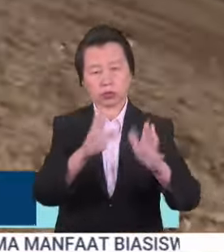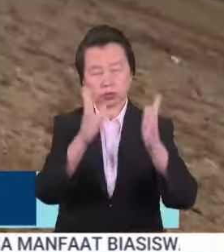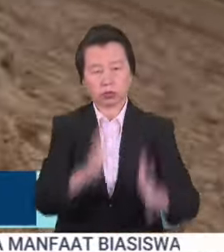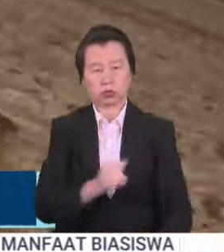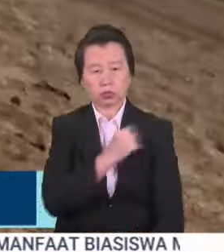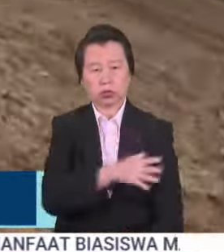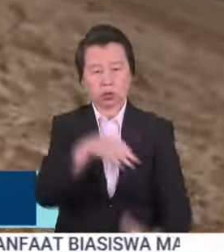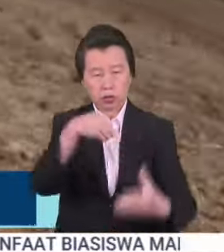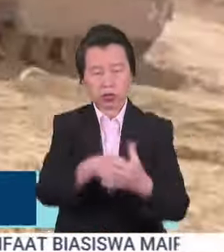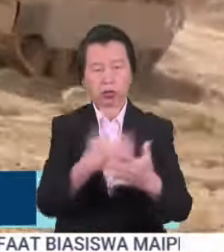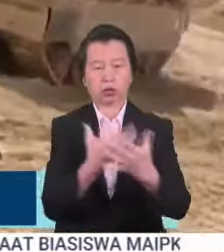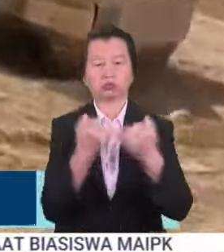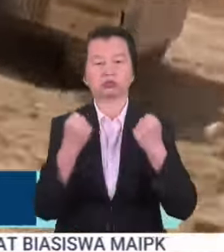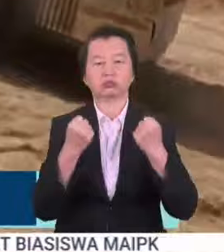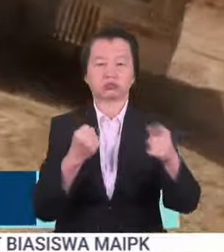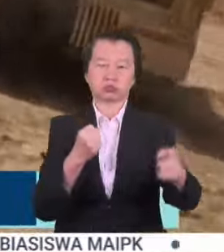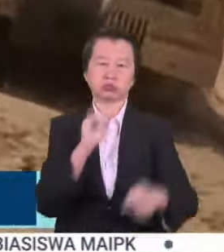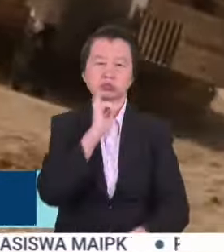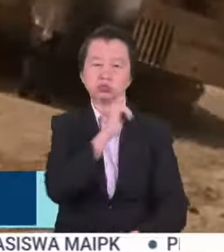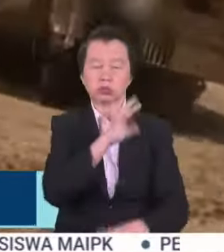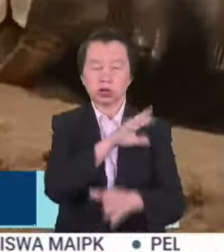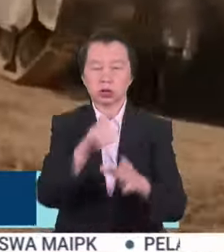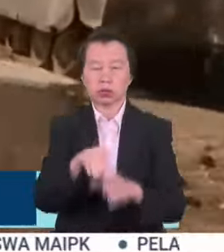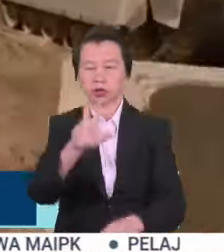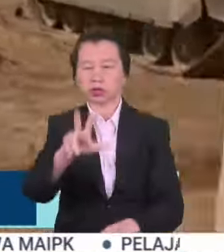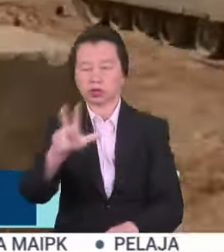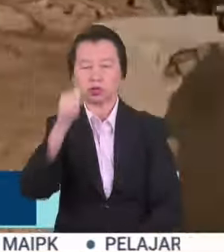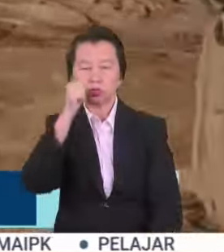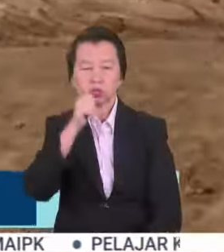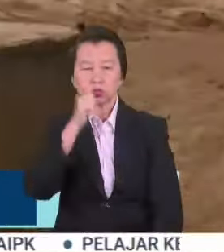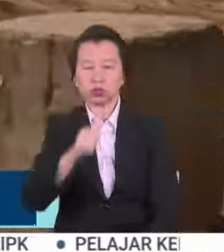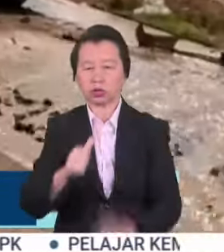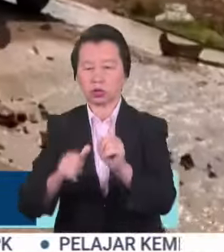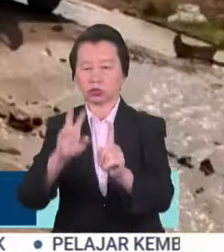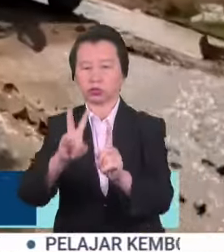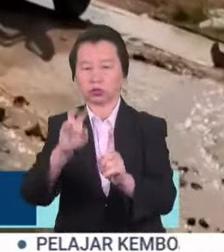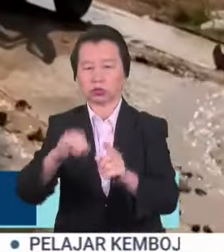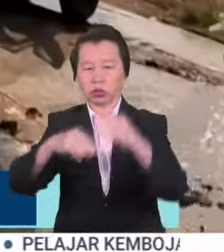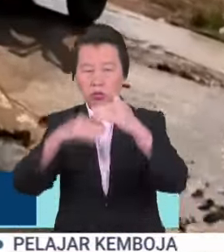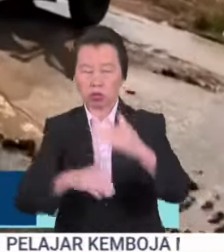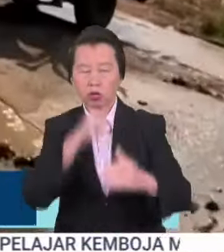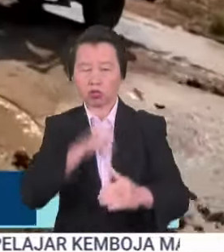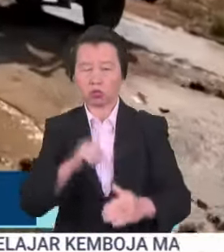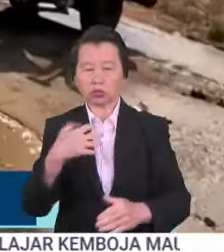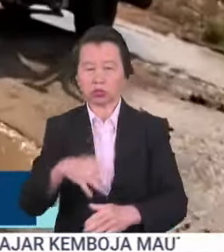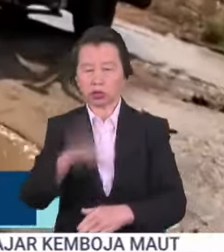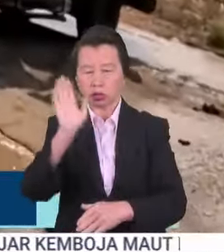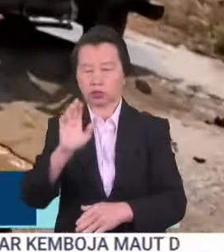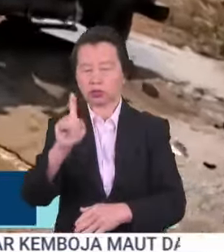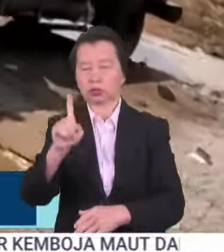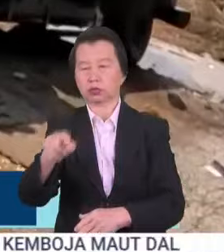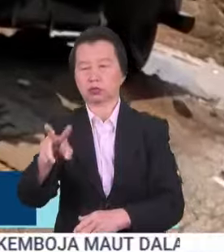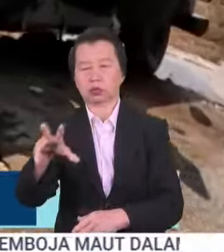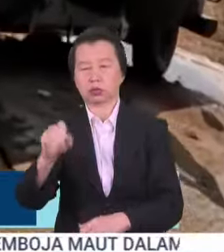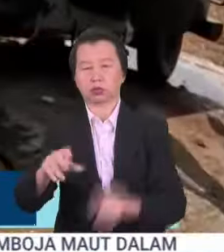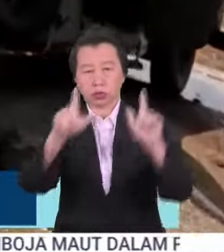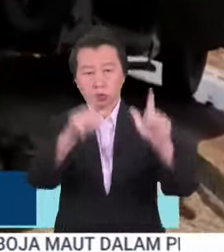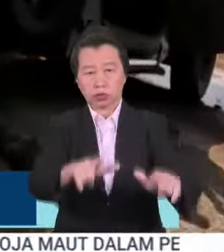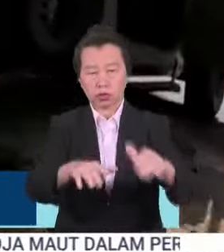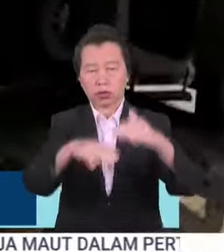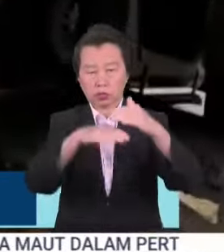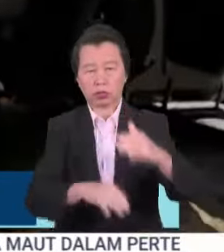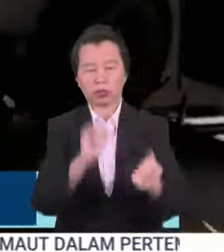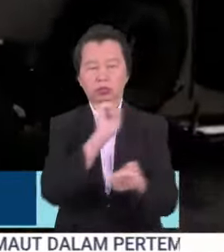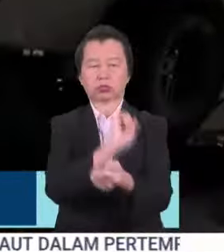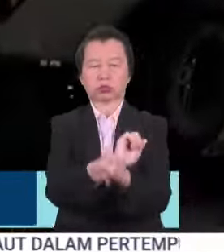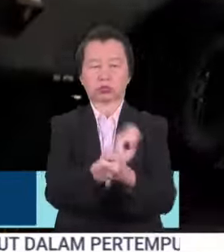Palestin berada di penjara Israel termasuk 33 wanita, 170 bawah umur dan lebih 1,200 ditempatkan di